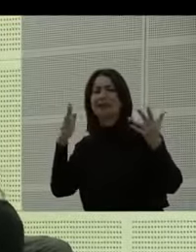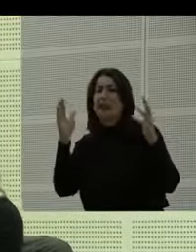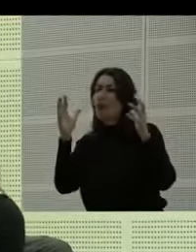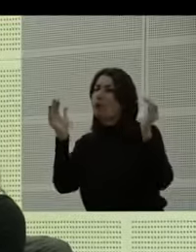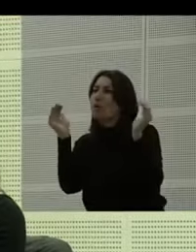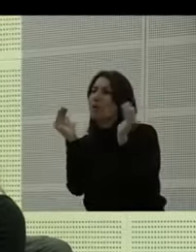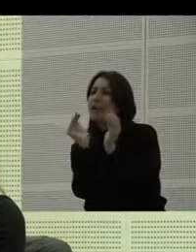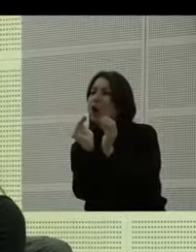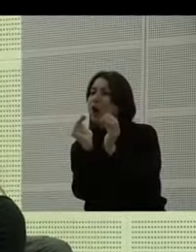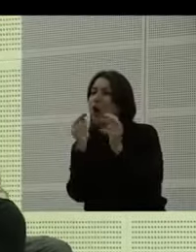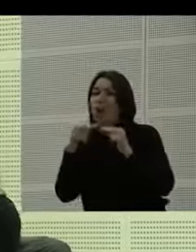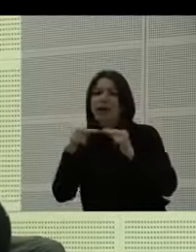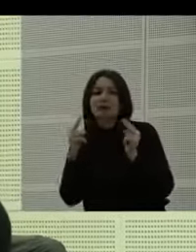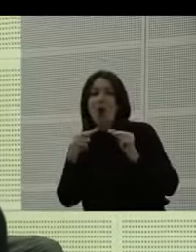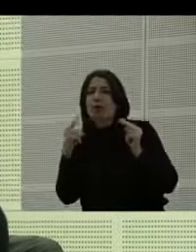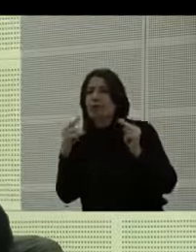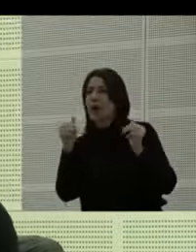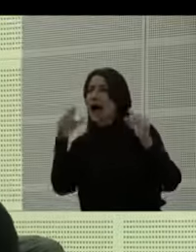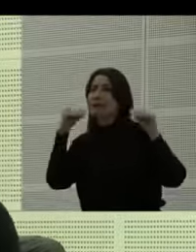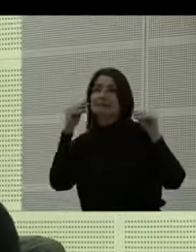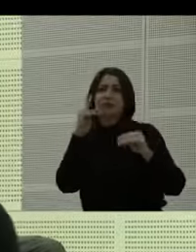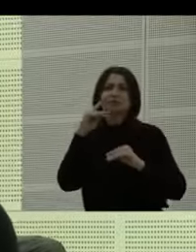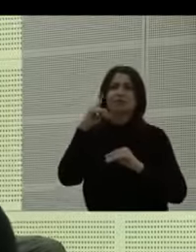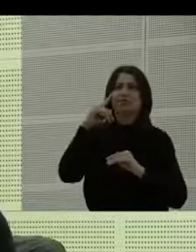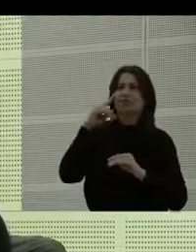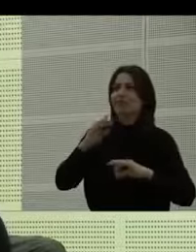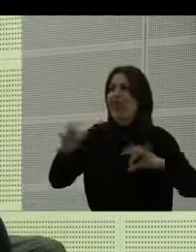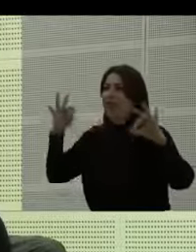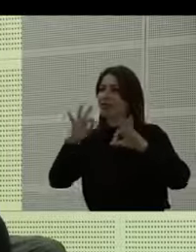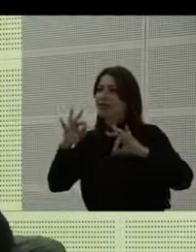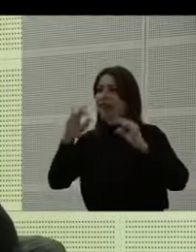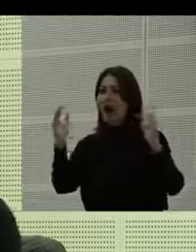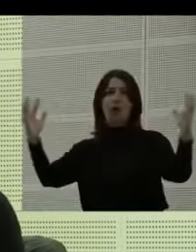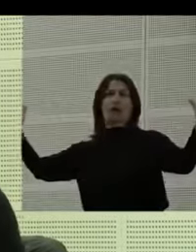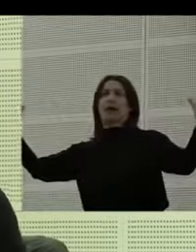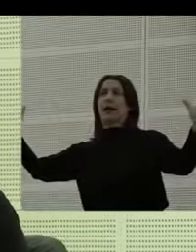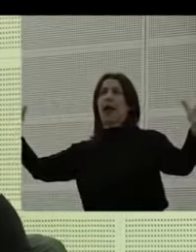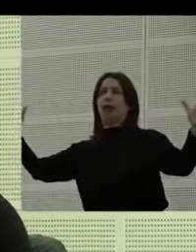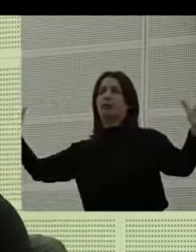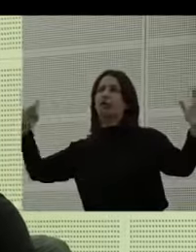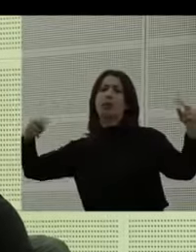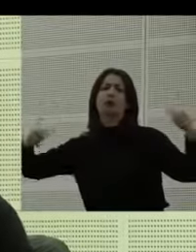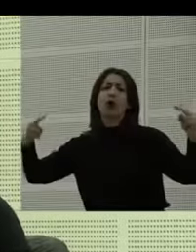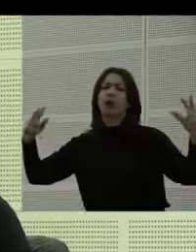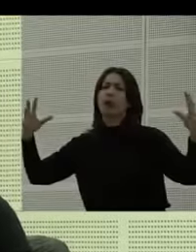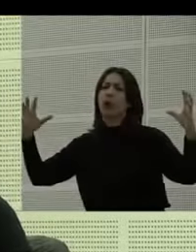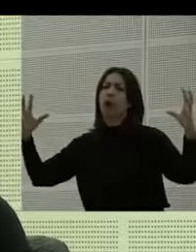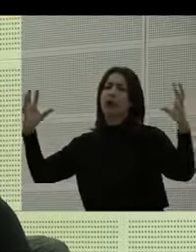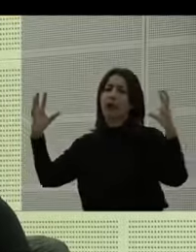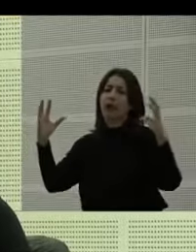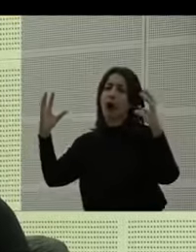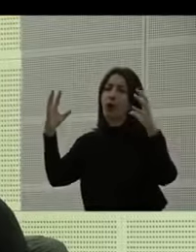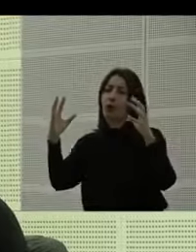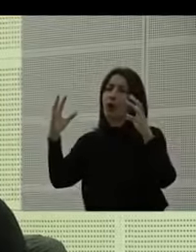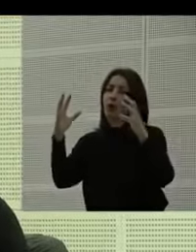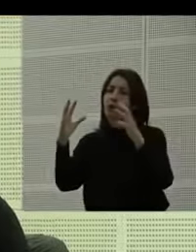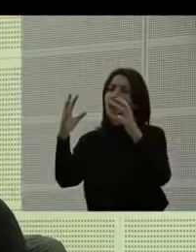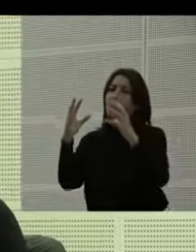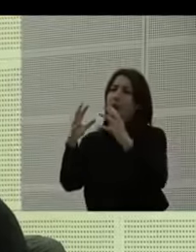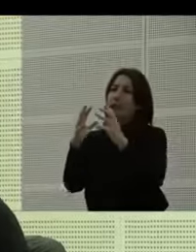perché la nostra fantasia di pensare cosa c'è al di là di quel mondo